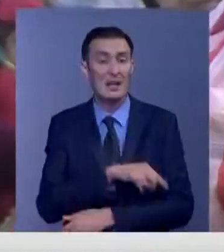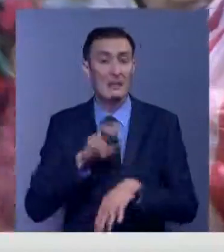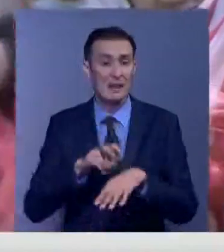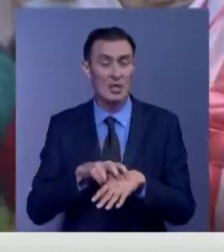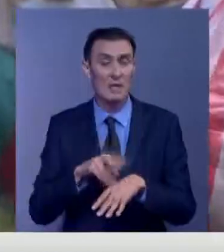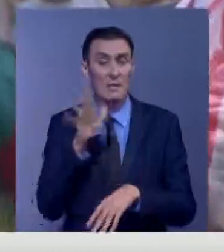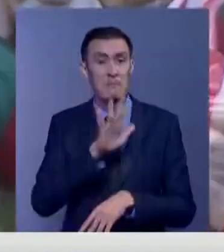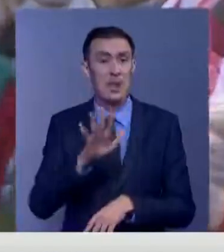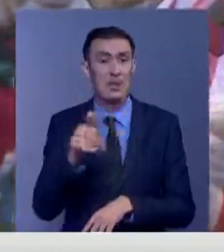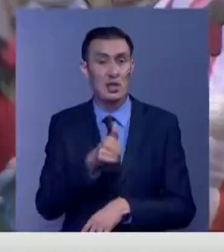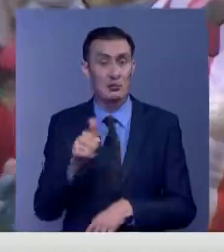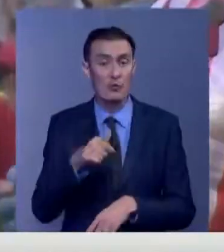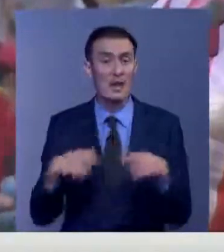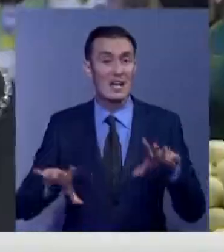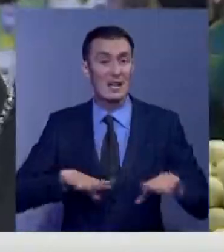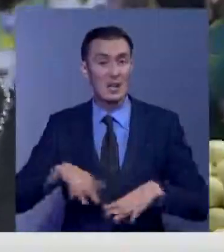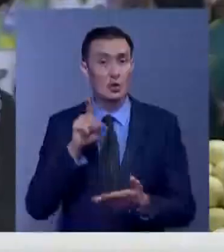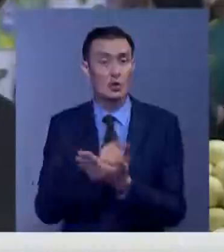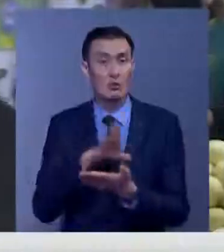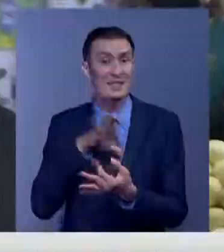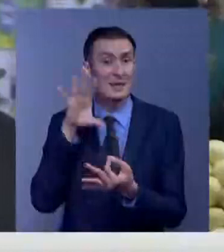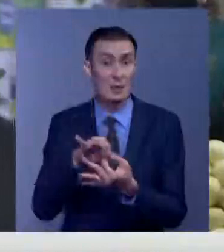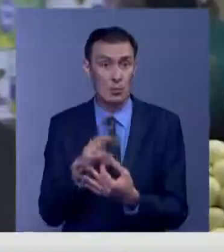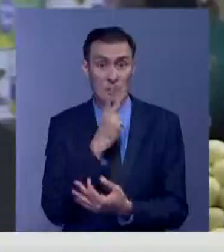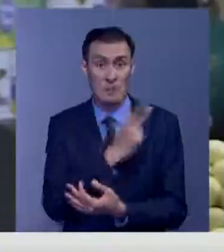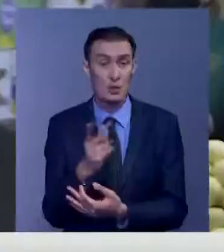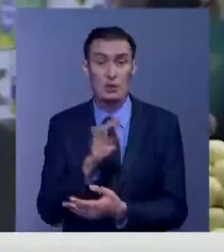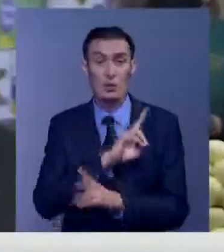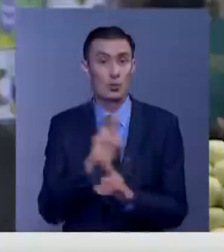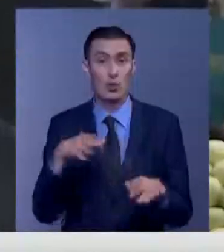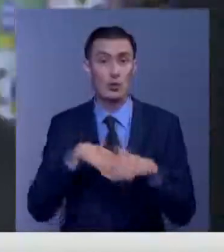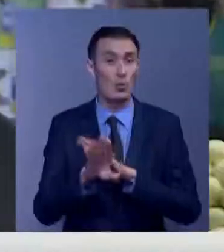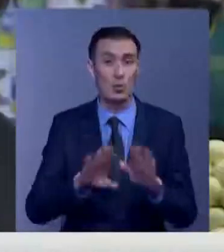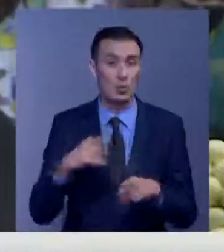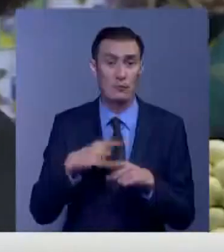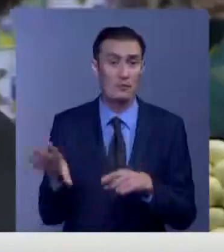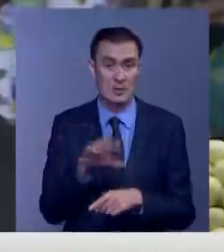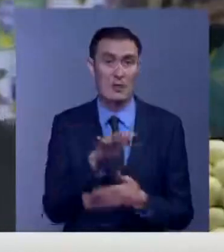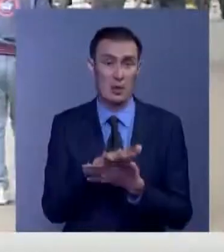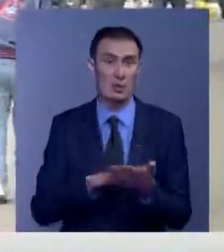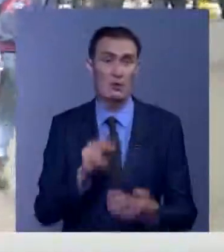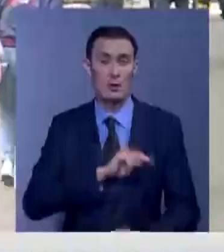5 часов рынки должны быть закрыты. Однако никто не собирается отсюда уходить, закругляться.